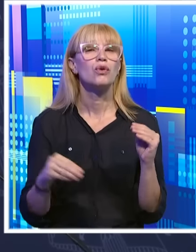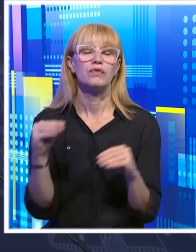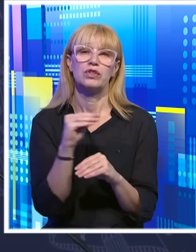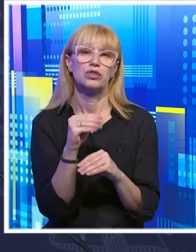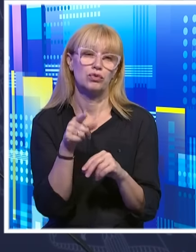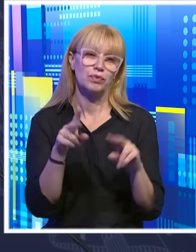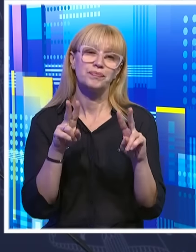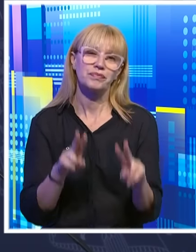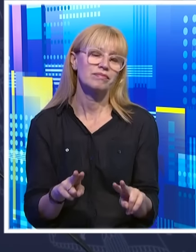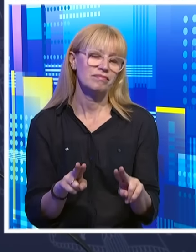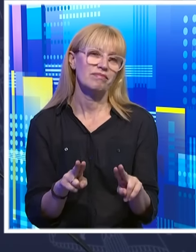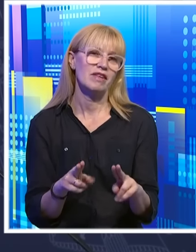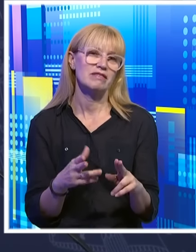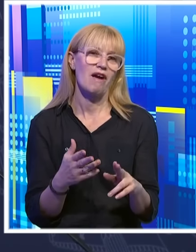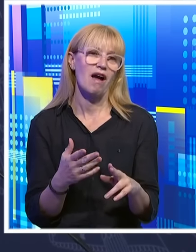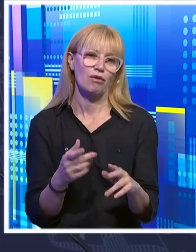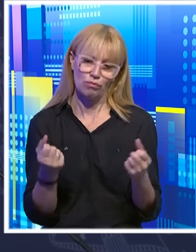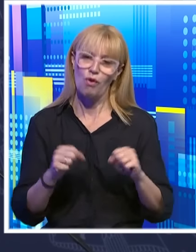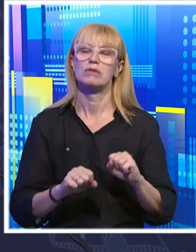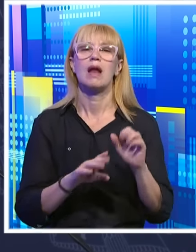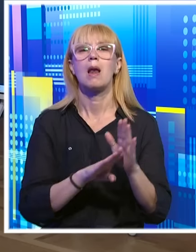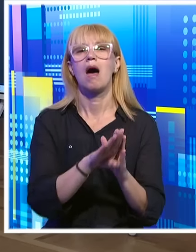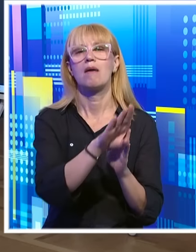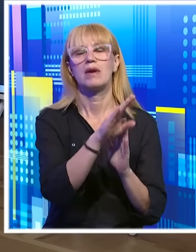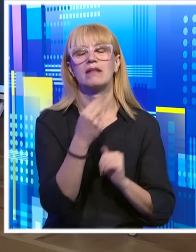zaista govori o ozbiljnom napretku Srbije.